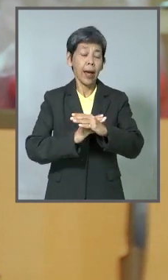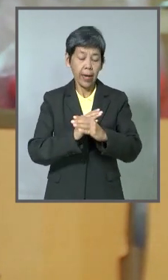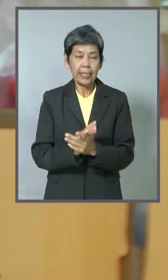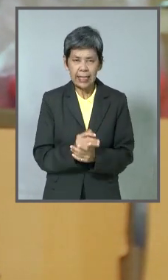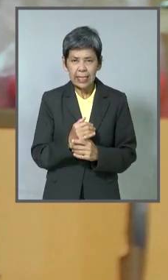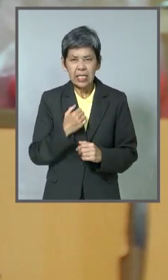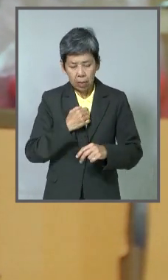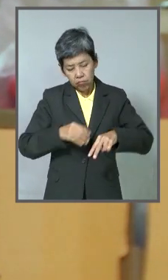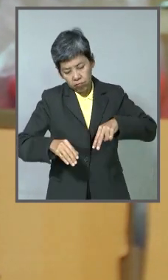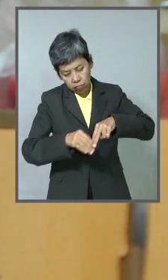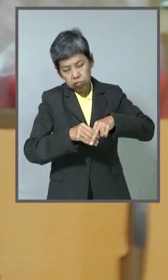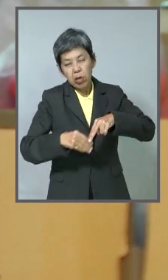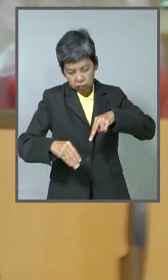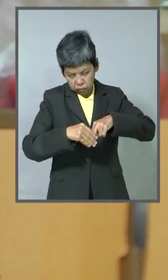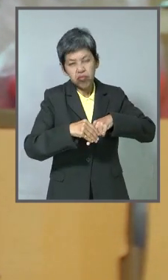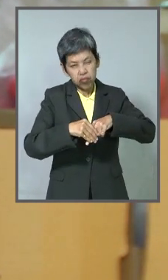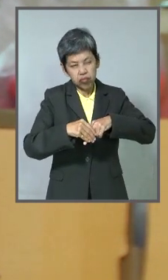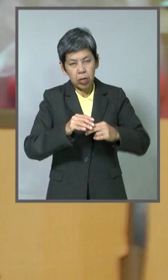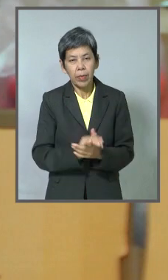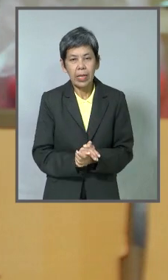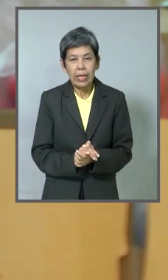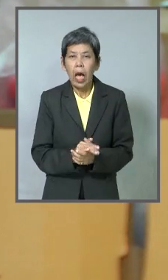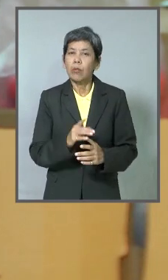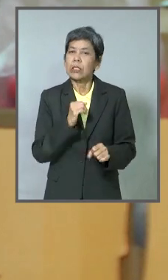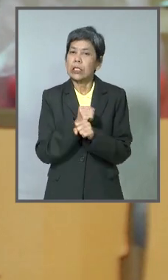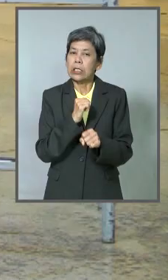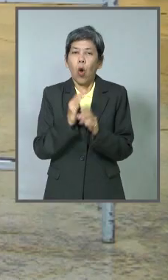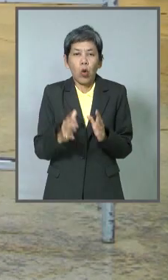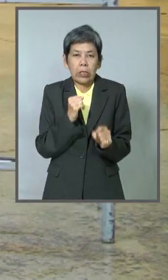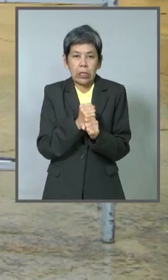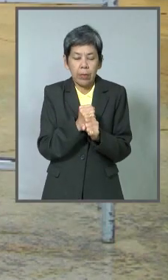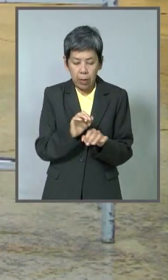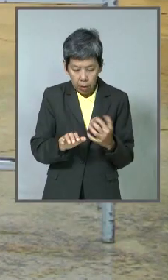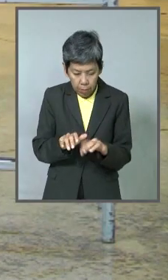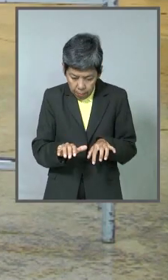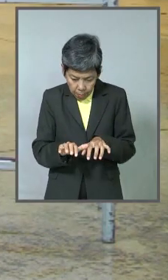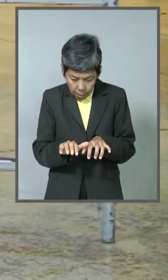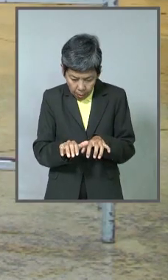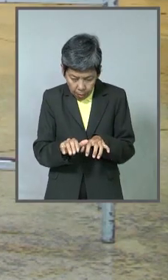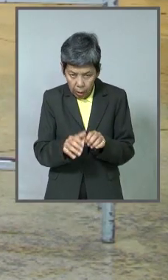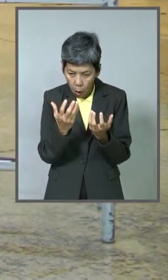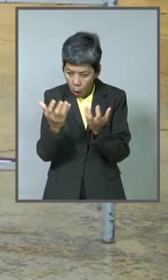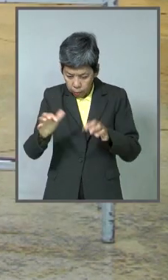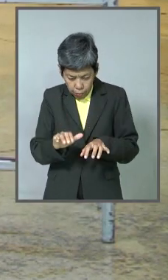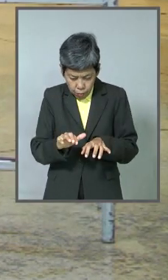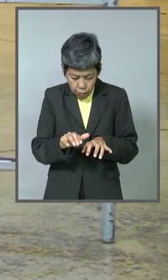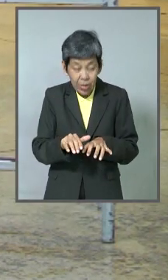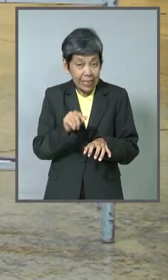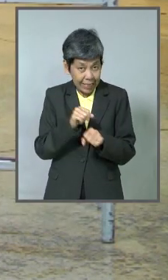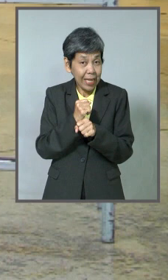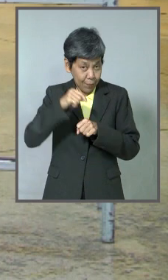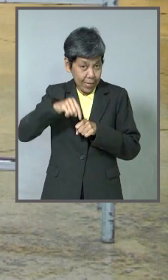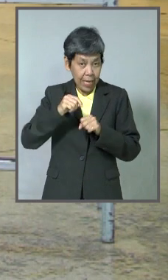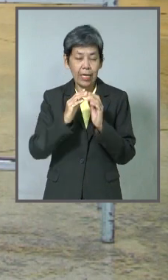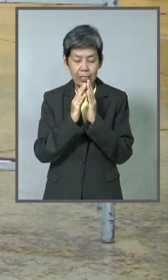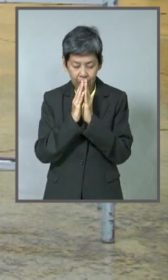คนพิการทางการเคลื่อนไหวนะคะต้องใส่ขาเทียมที่ขาทั้งสองข้างค่ะและทำหน้าที่เป็นเจ้าหน้าที่คีย์ข้อมูลสโตร์บริษัทไทยส